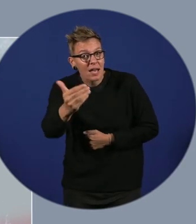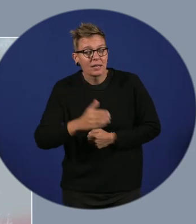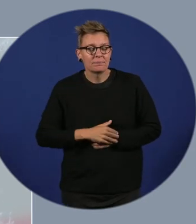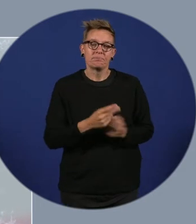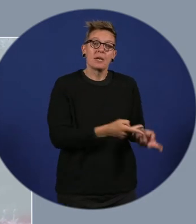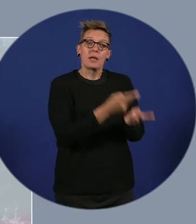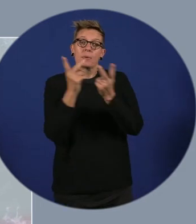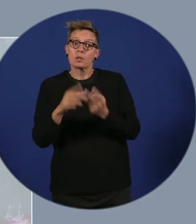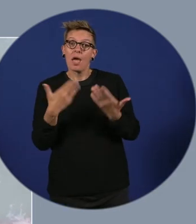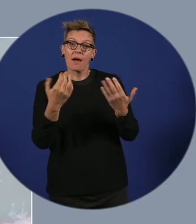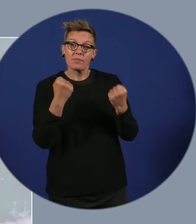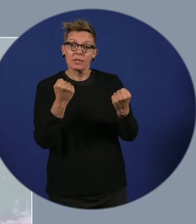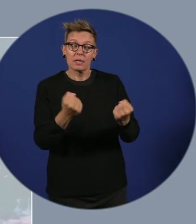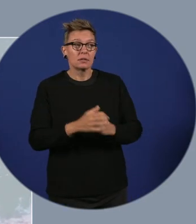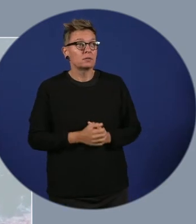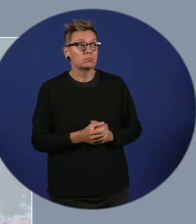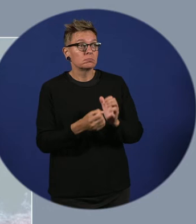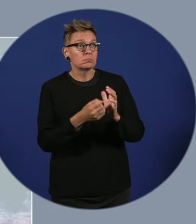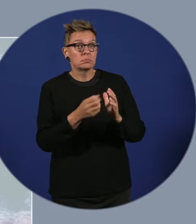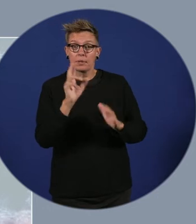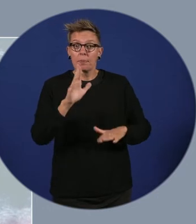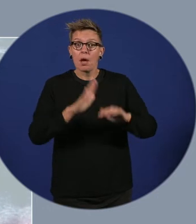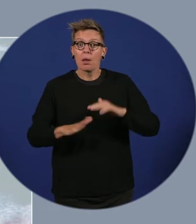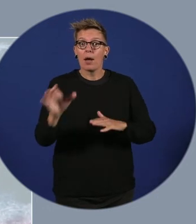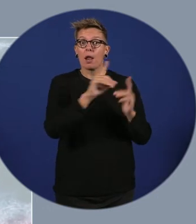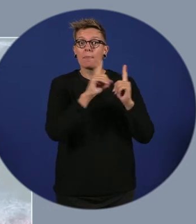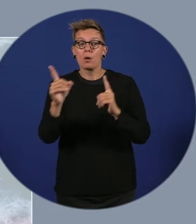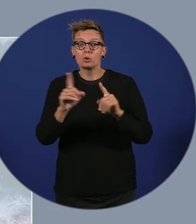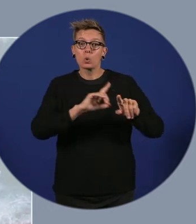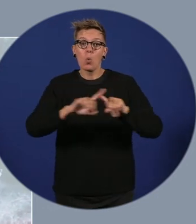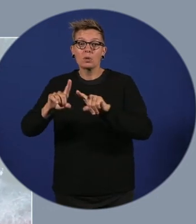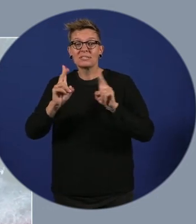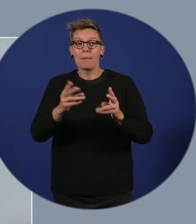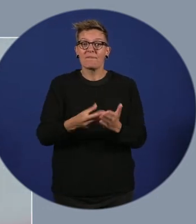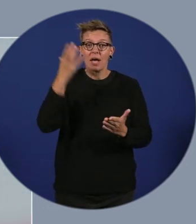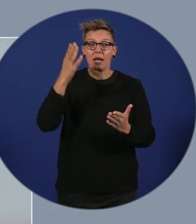Demokrati är viktigt för att det handlar om allas lika värde och jämställdhet i vårt samhälle.